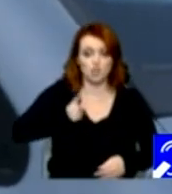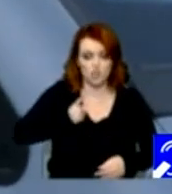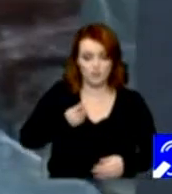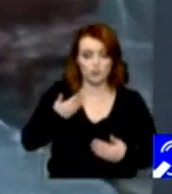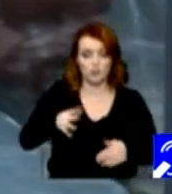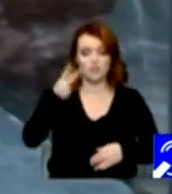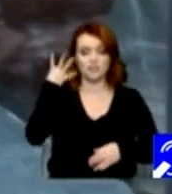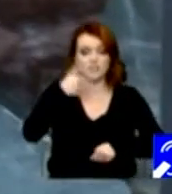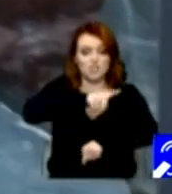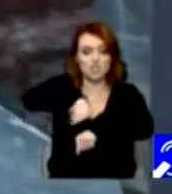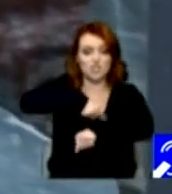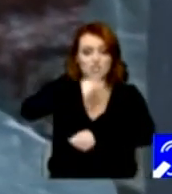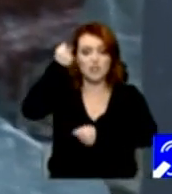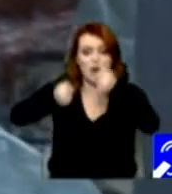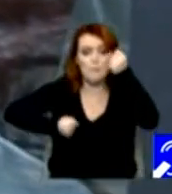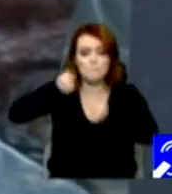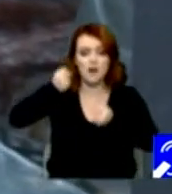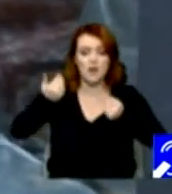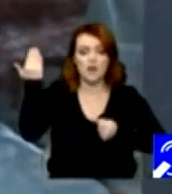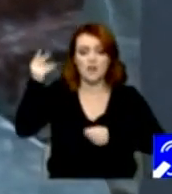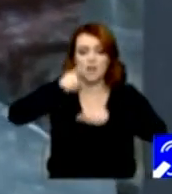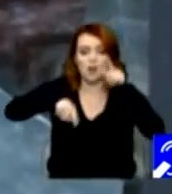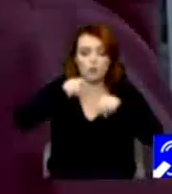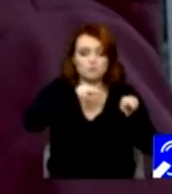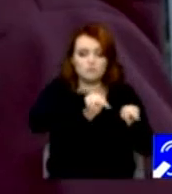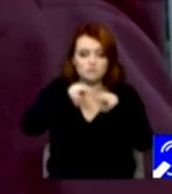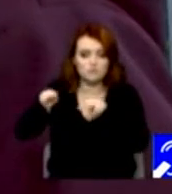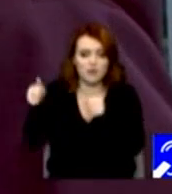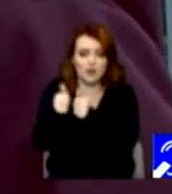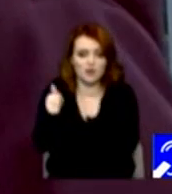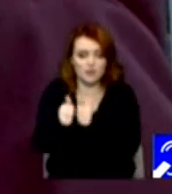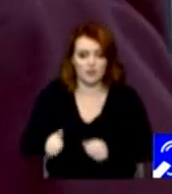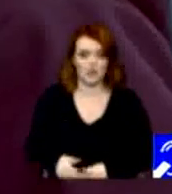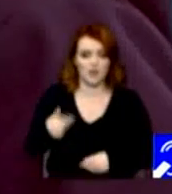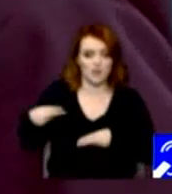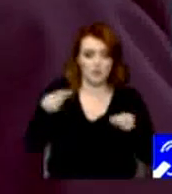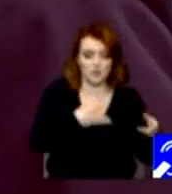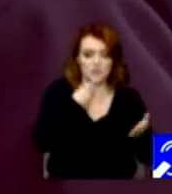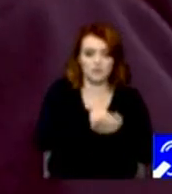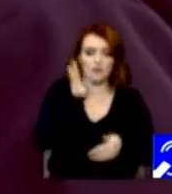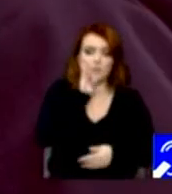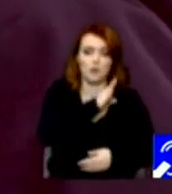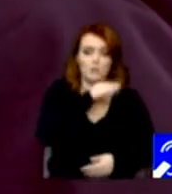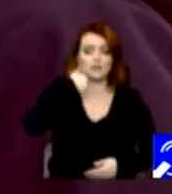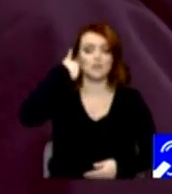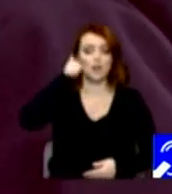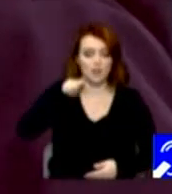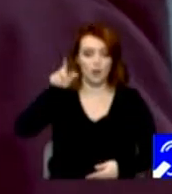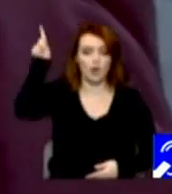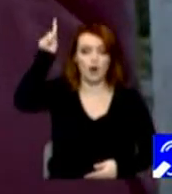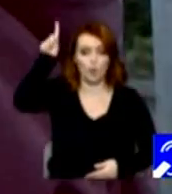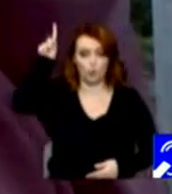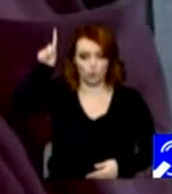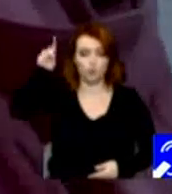24 de ore în mașină iar rudele îi supraveghează Alături sunt venită cu mama mea de ieri de la ora 13